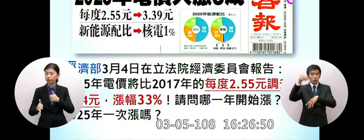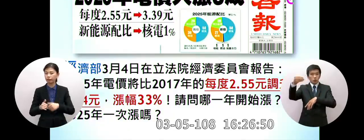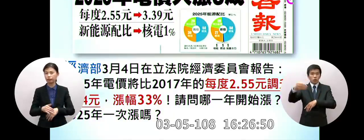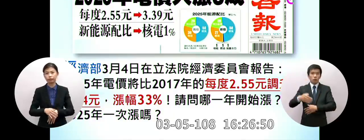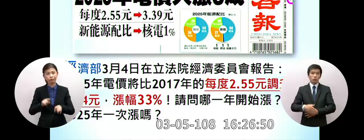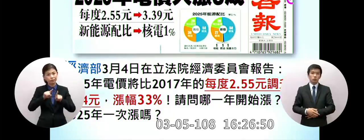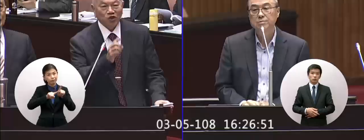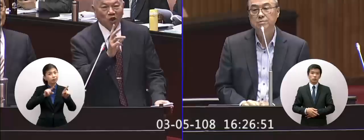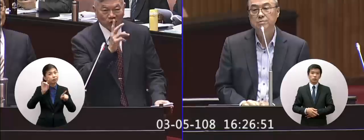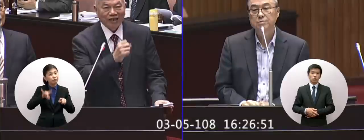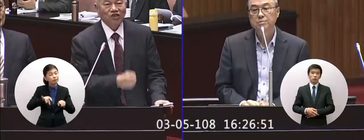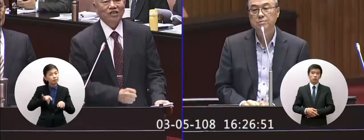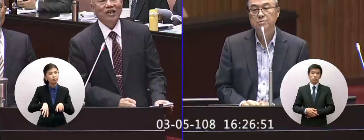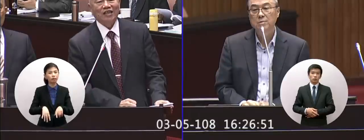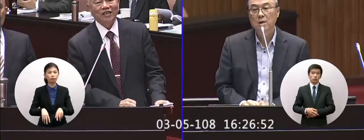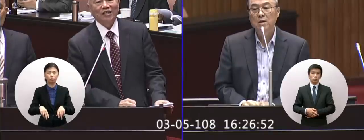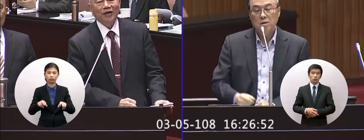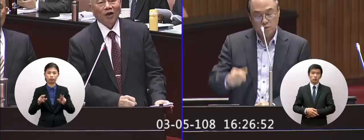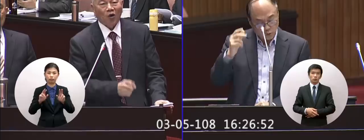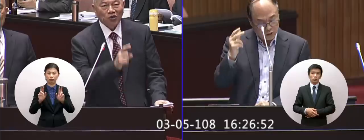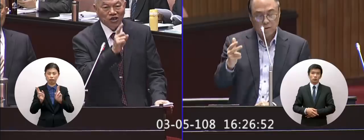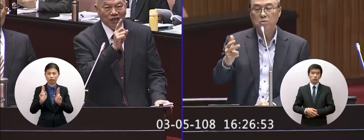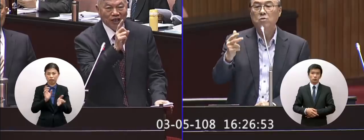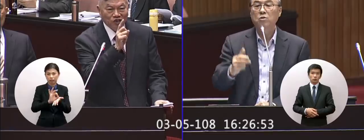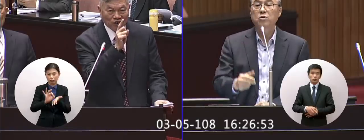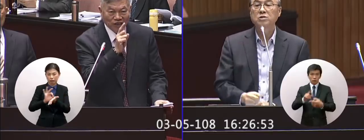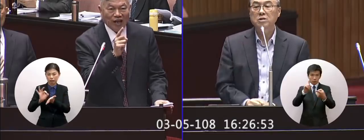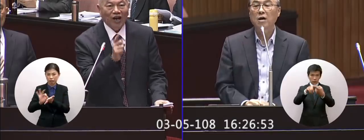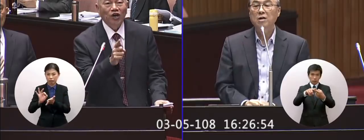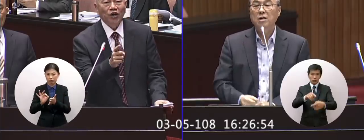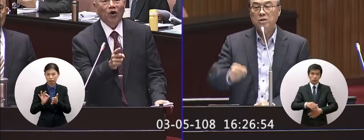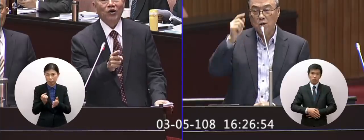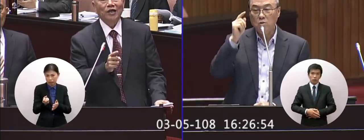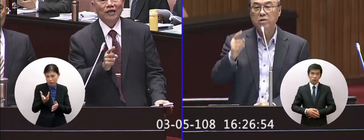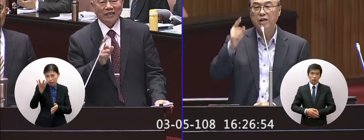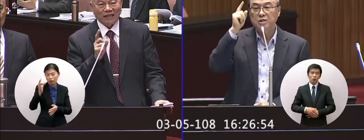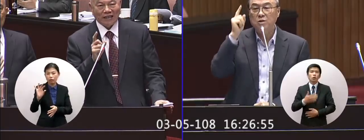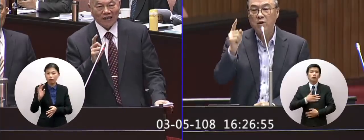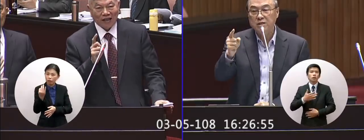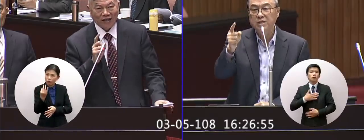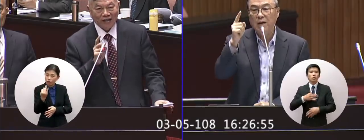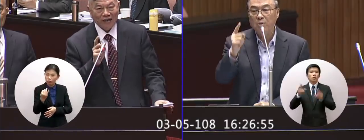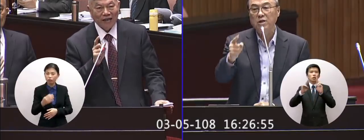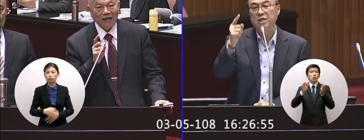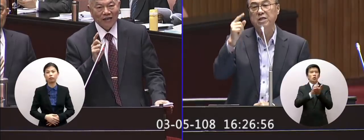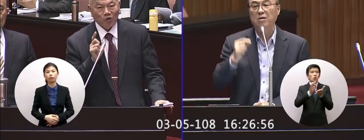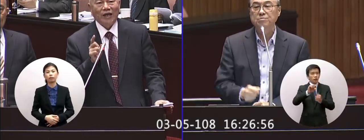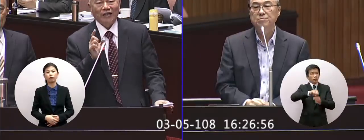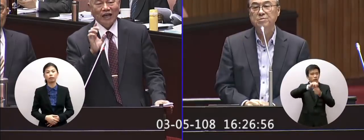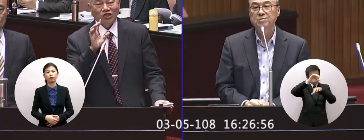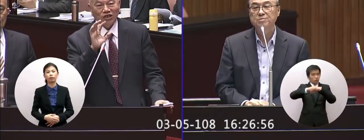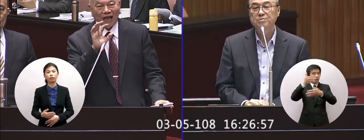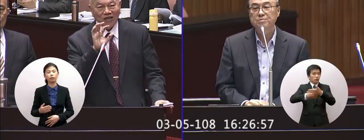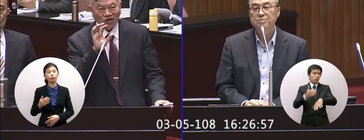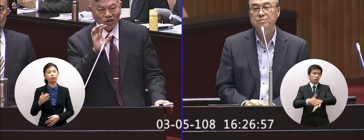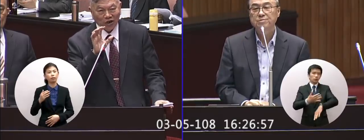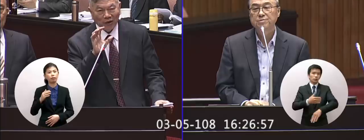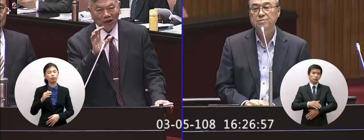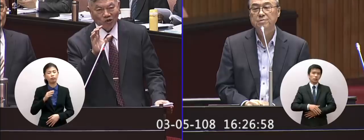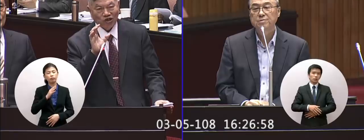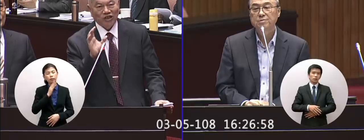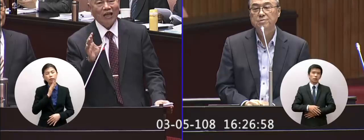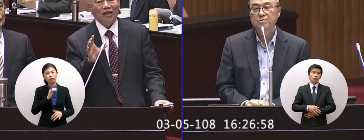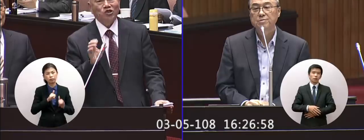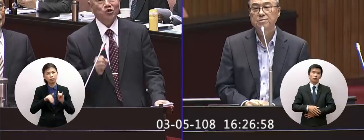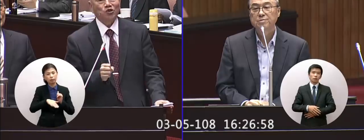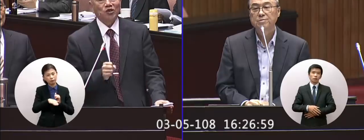差在就是用电成长率，过去呢是1.26， 用电只会增加不会减少。 对，但是呢，社